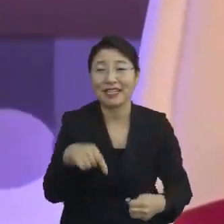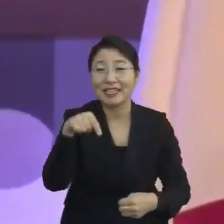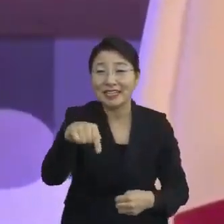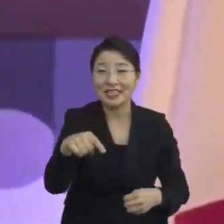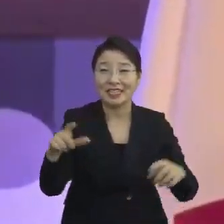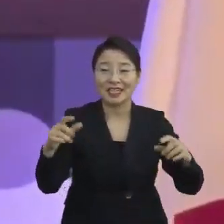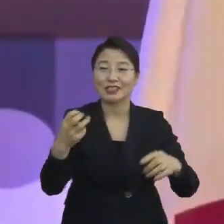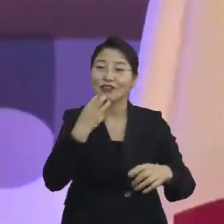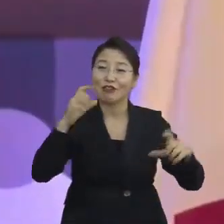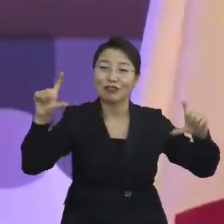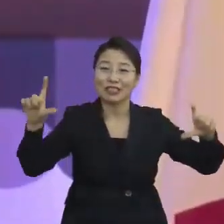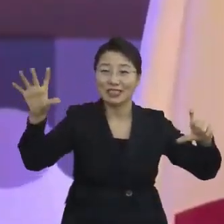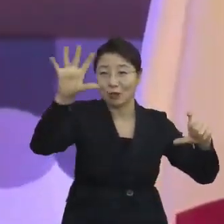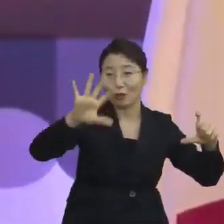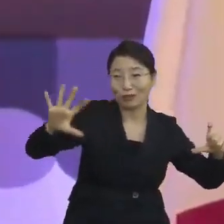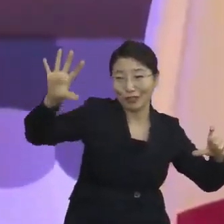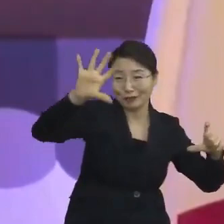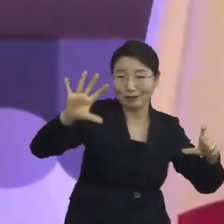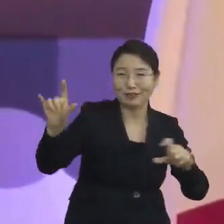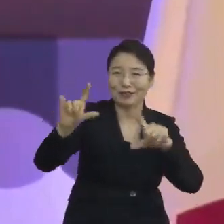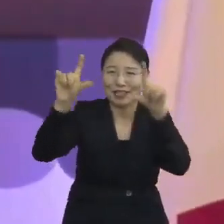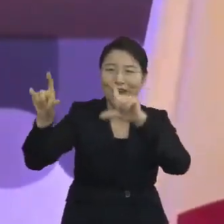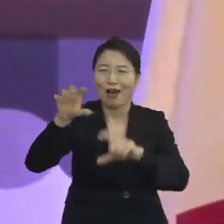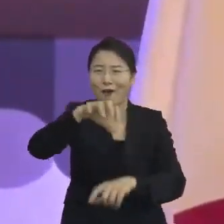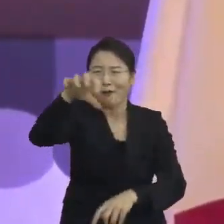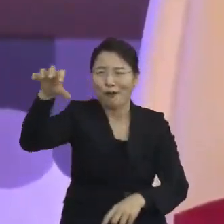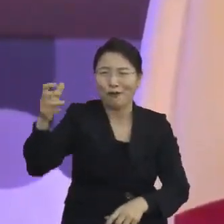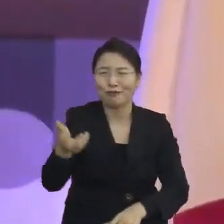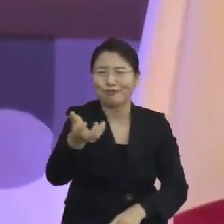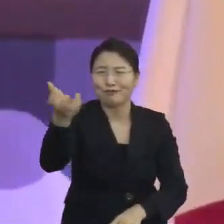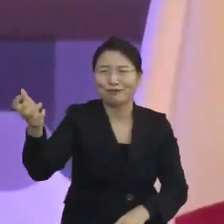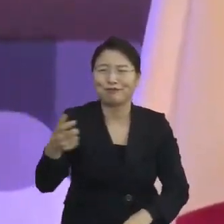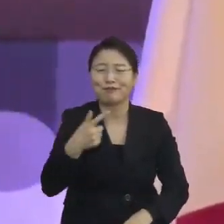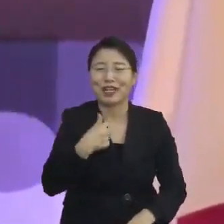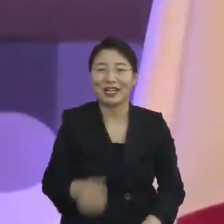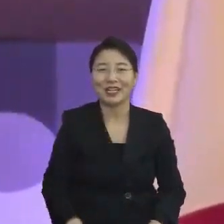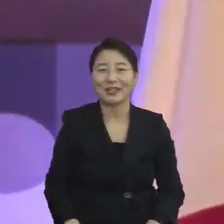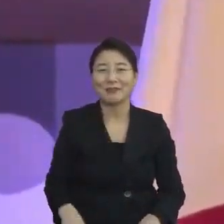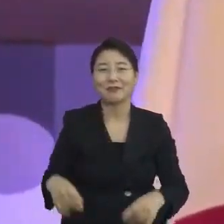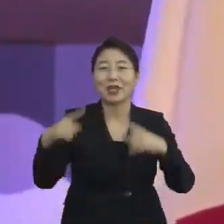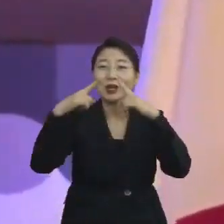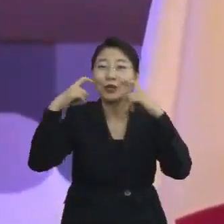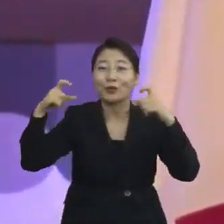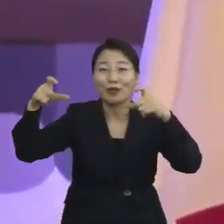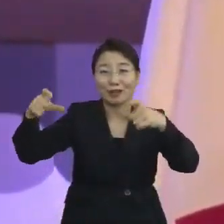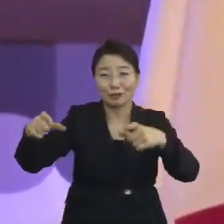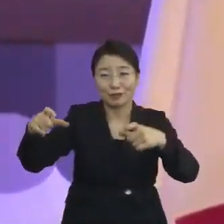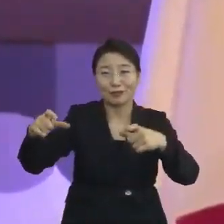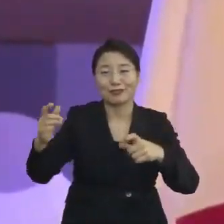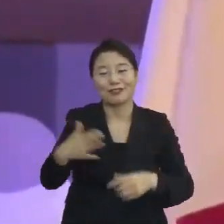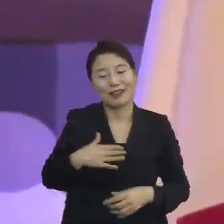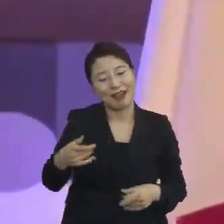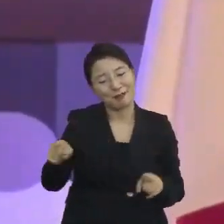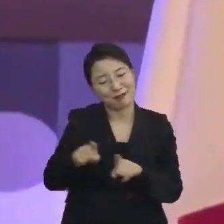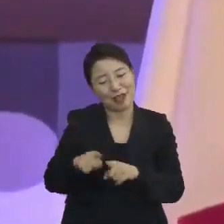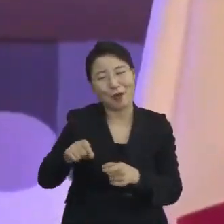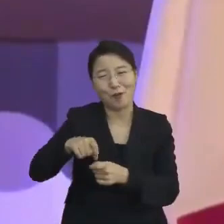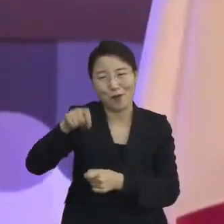동부권역에 웬만한 자치구는 안 살아본 데가 없는데 생각해보니까 동대문구가 꽤 오랜 시간